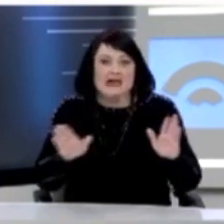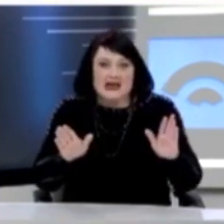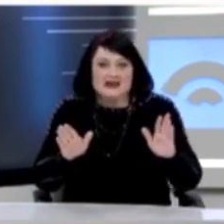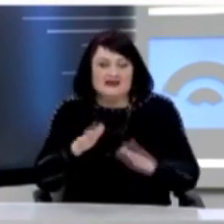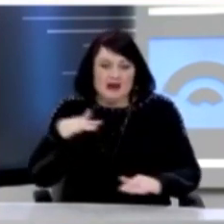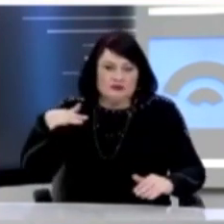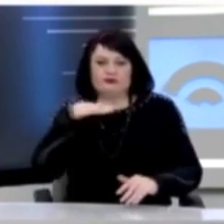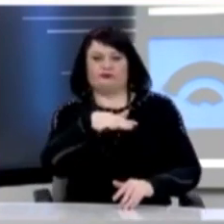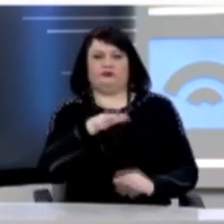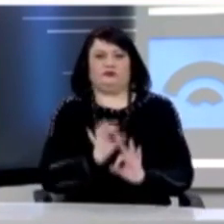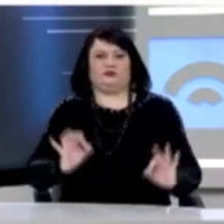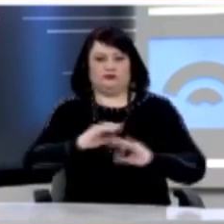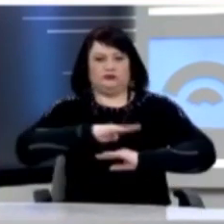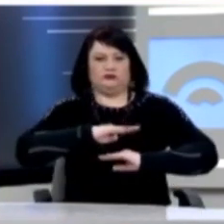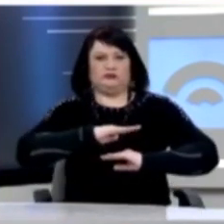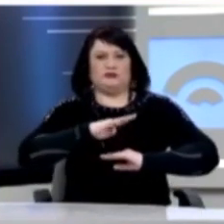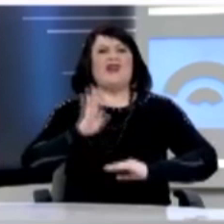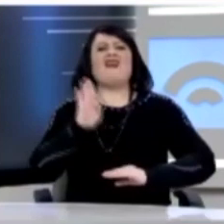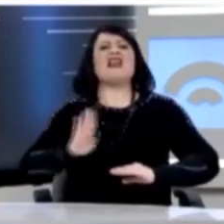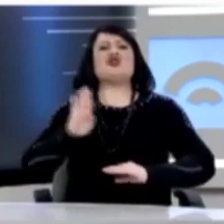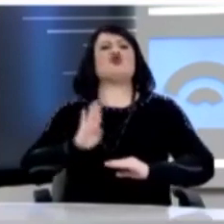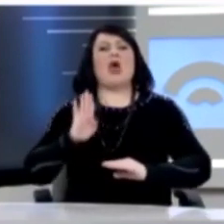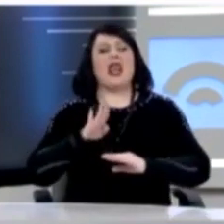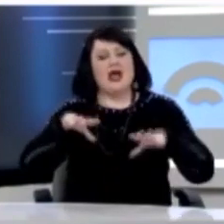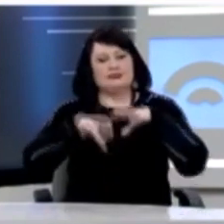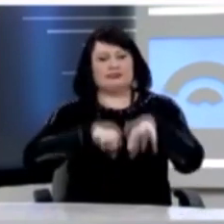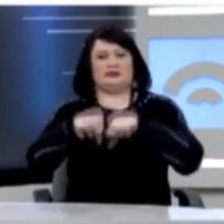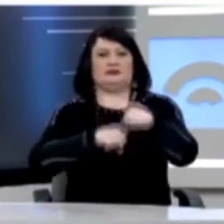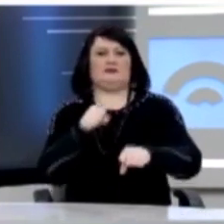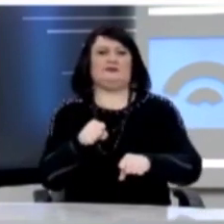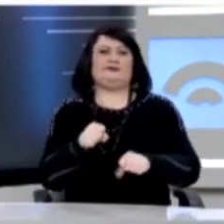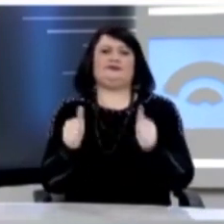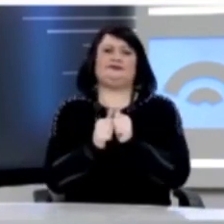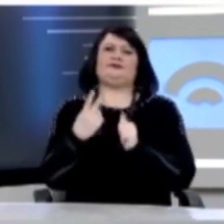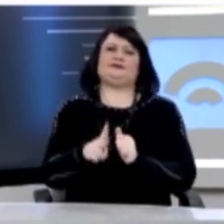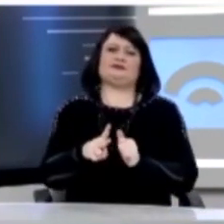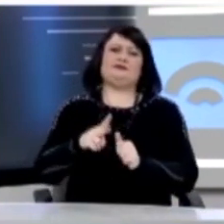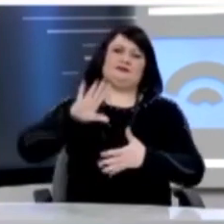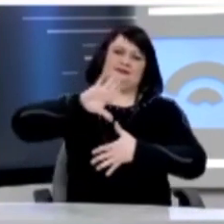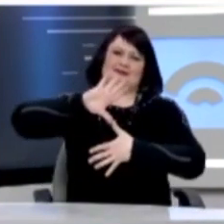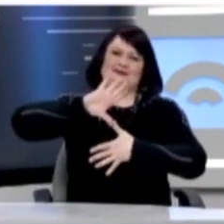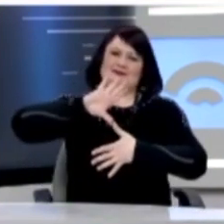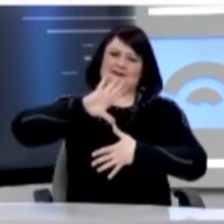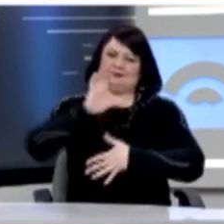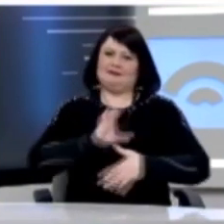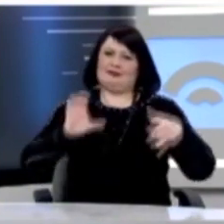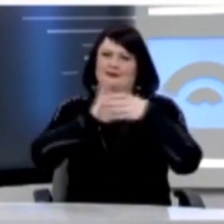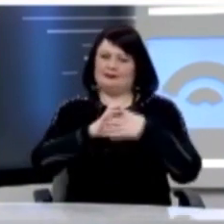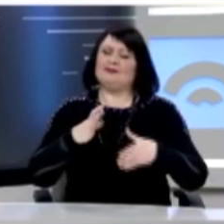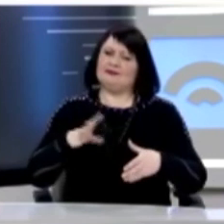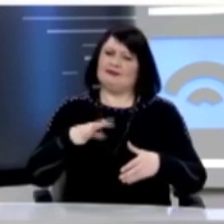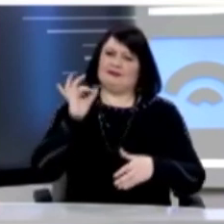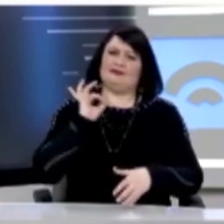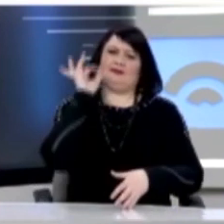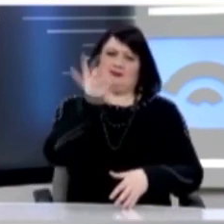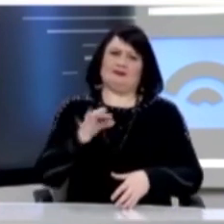προετοιμάζουν ανοιχτή στρατιωτική επέμβαση στη Βενεζουέλα μαζί με τις σύμμαχες κυβερνήσεις τους στη Λατινική Αμερική και την Ευρωπαϊκή Ένωση.